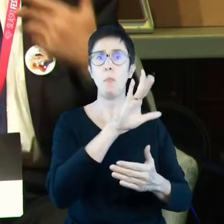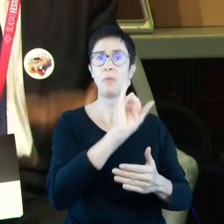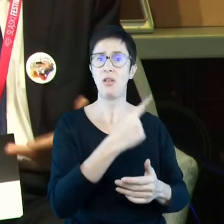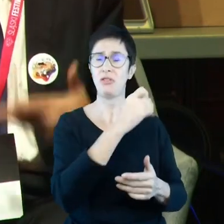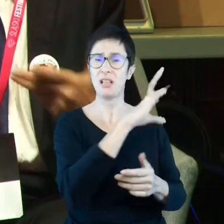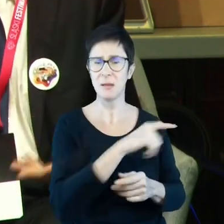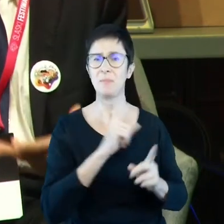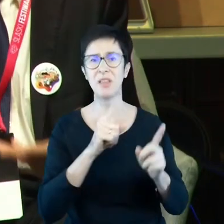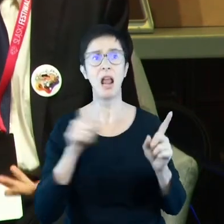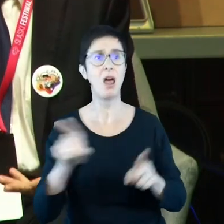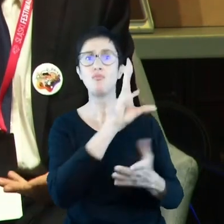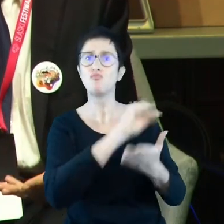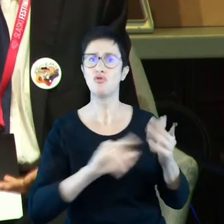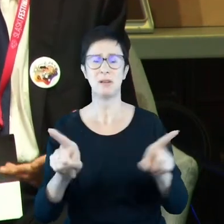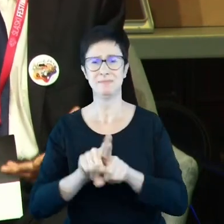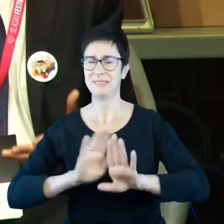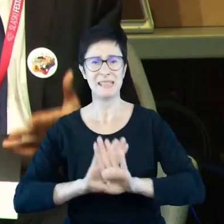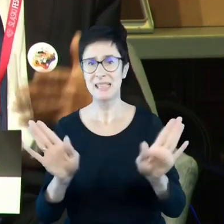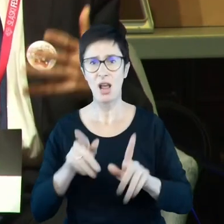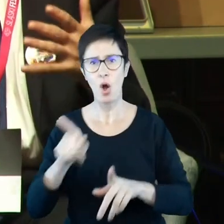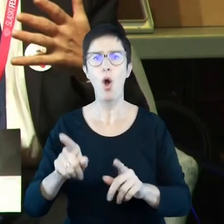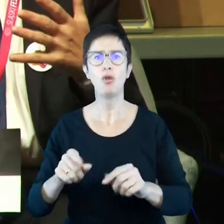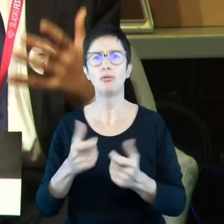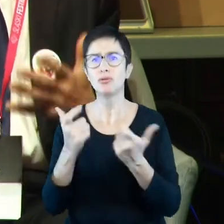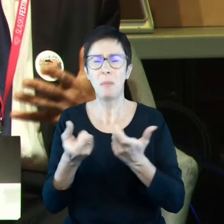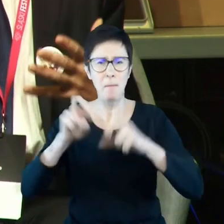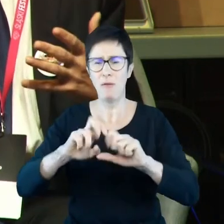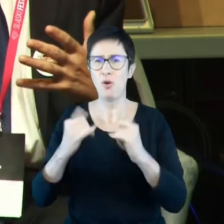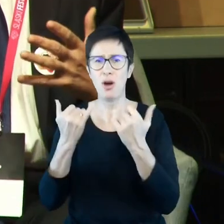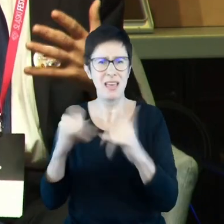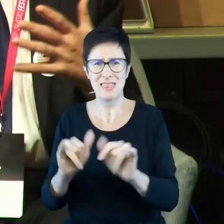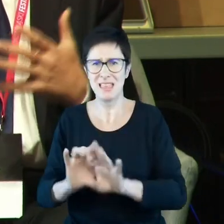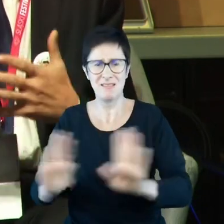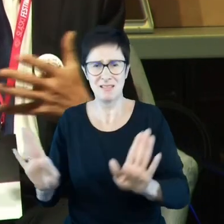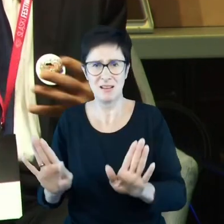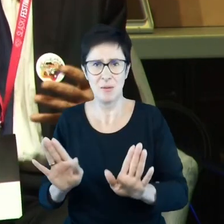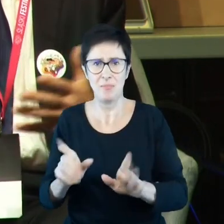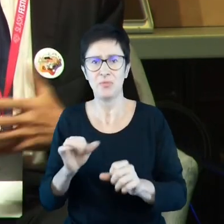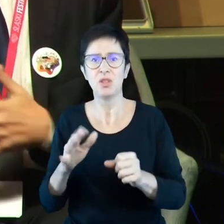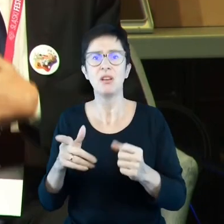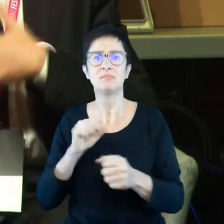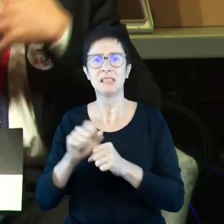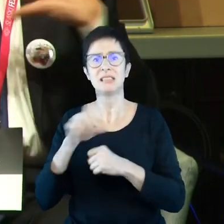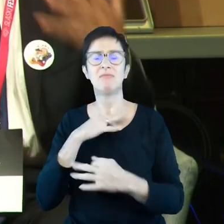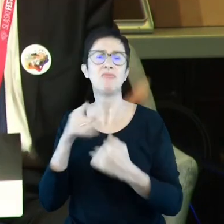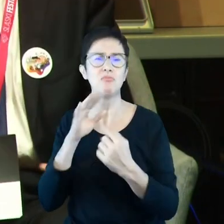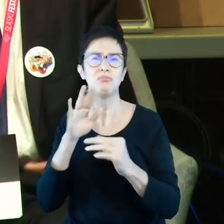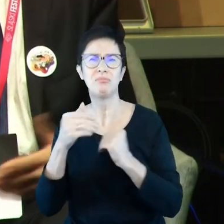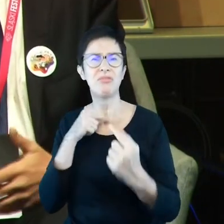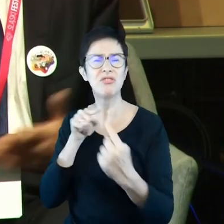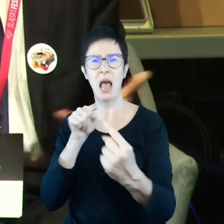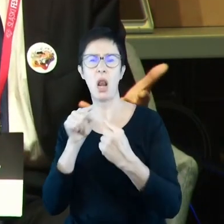jakby wtórna wobec oryginału. On stworzył dzieło, które uzupełnia Moby Dicka, które wchodzi z nim w dialog, które jest tak naprawdę